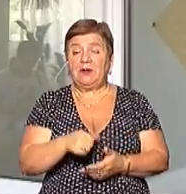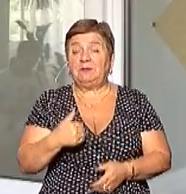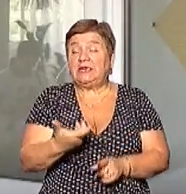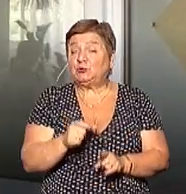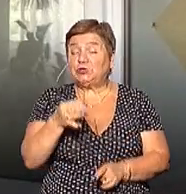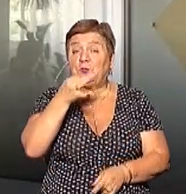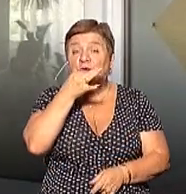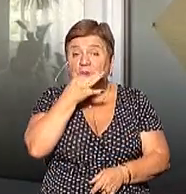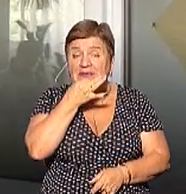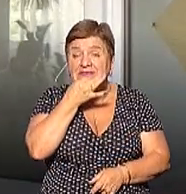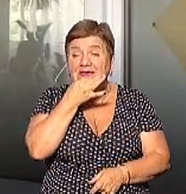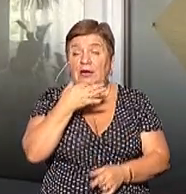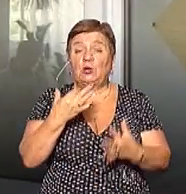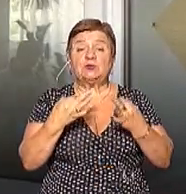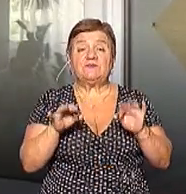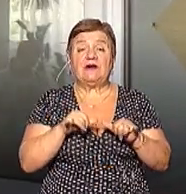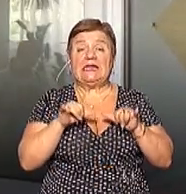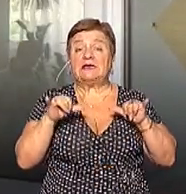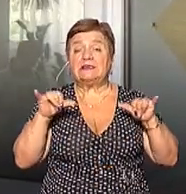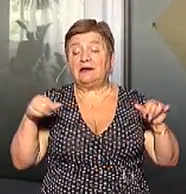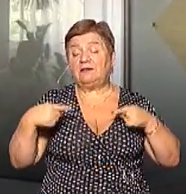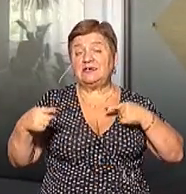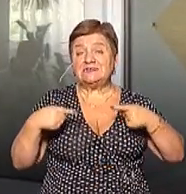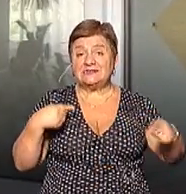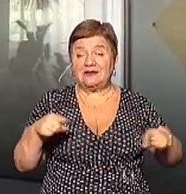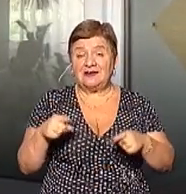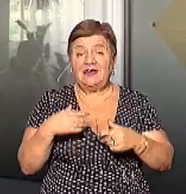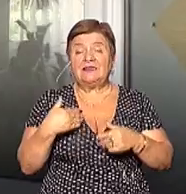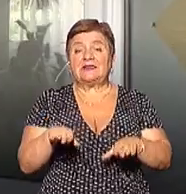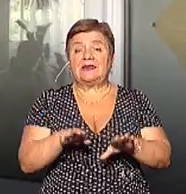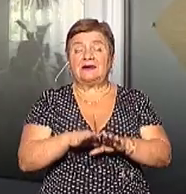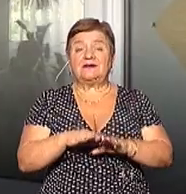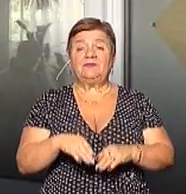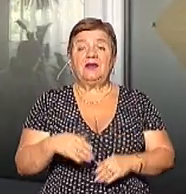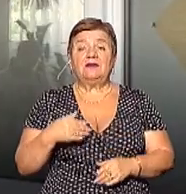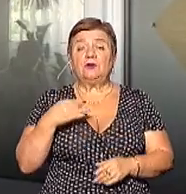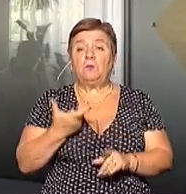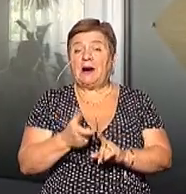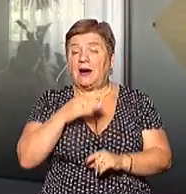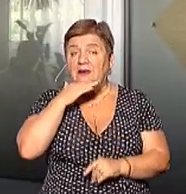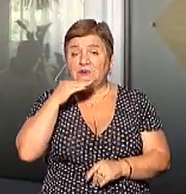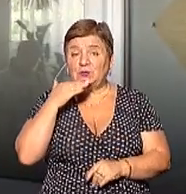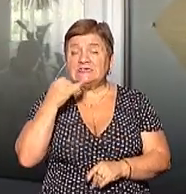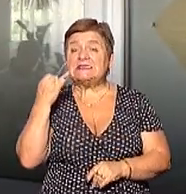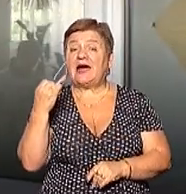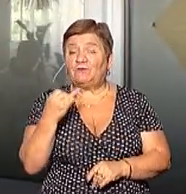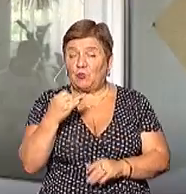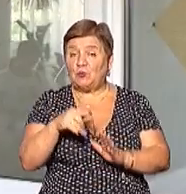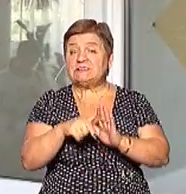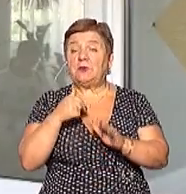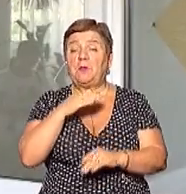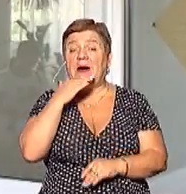Подобається це. Дозволяє, розвиває багато різних мінів, ми вивчаємо різні алгоритми нові, багато цікаво дізнаємося, розв'язуємо дуже цікаві